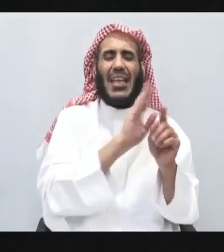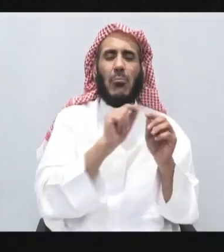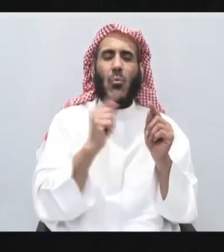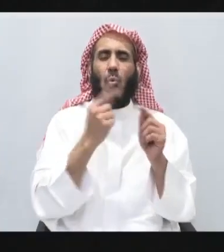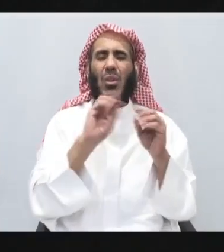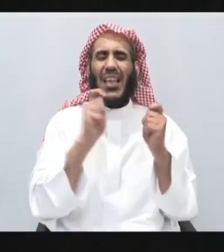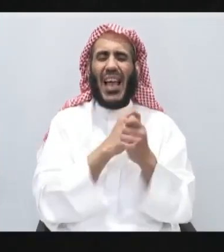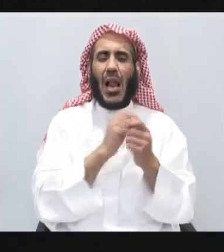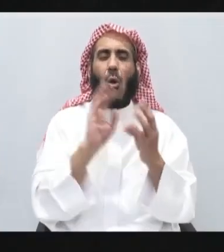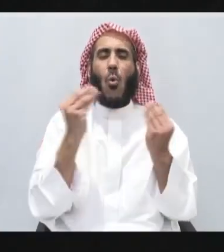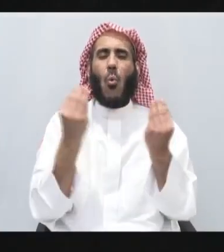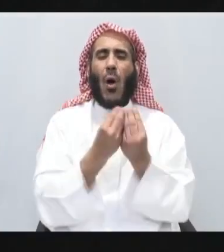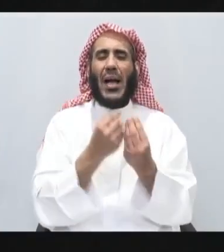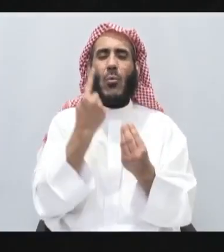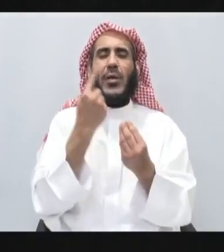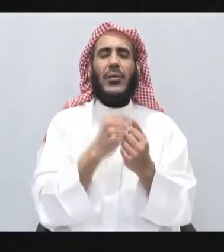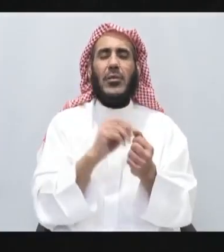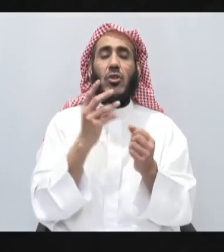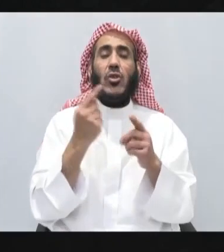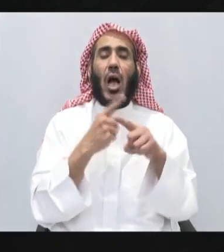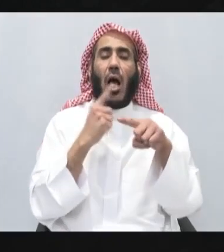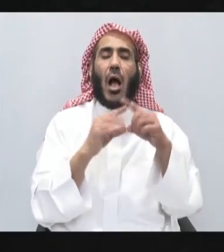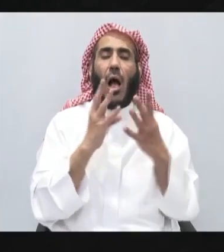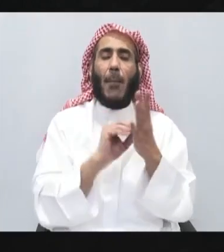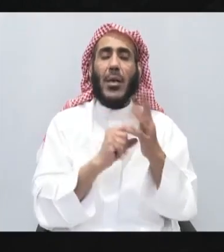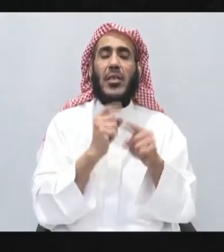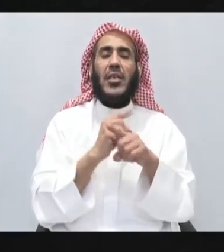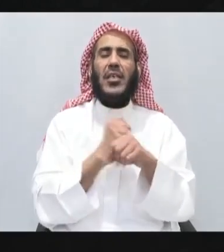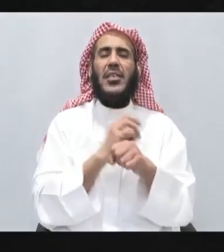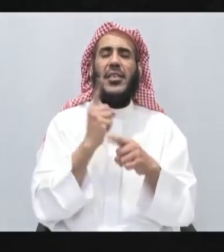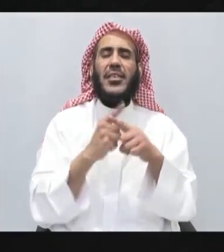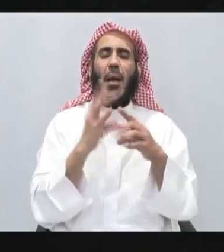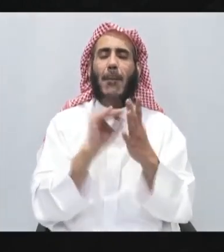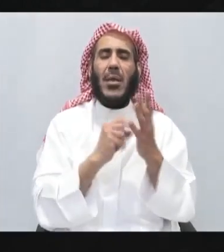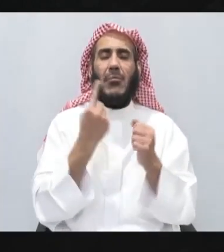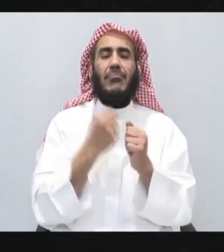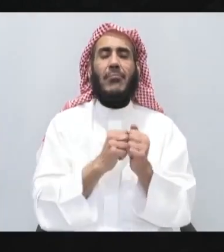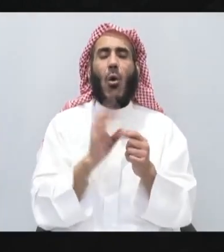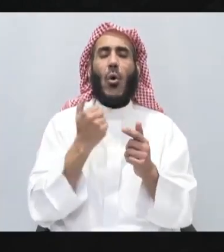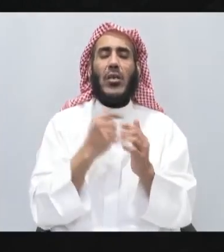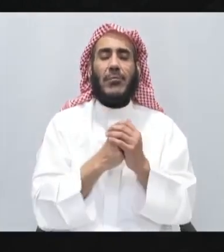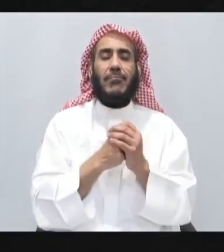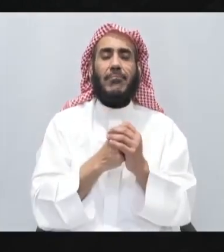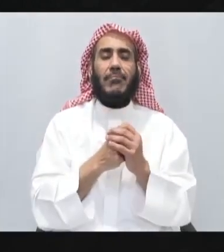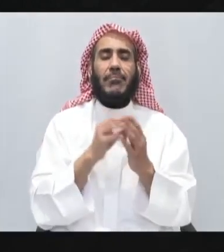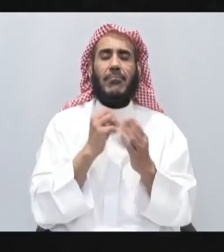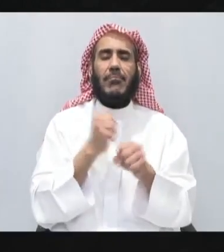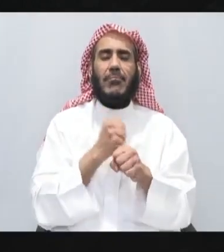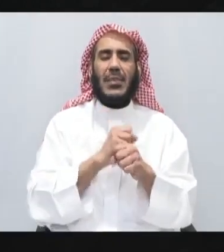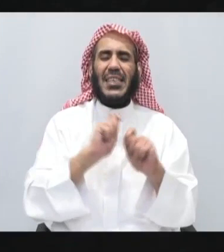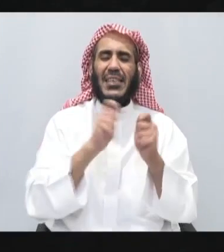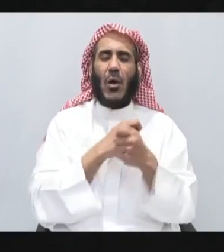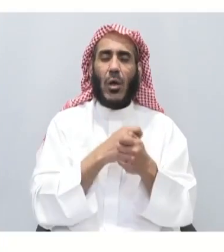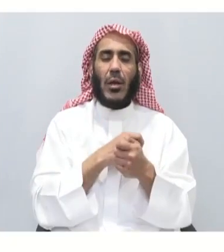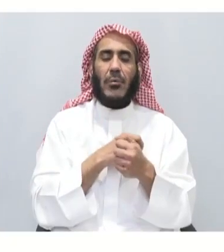نستطيع اجراء عمليه حسابيه بوحدات مختلفه فبالتالي اول اجراء نقوم به